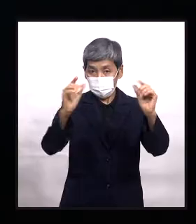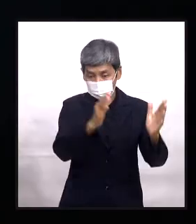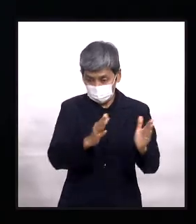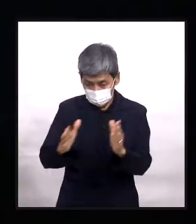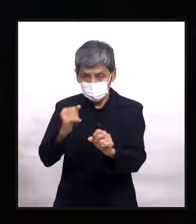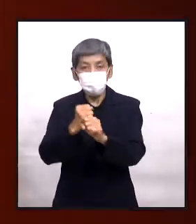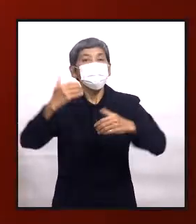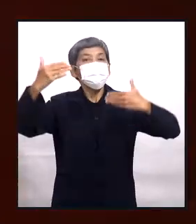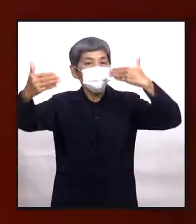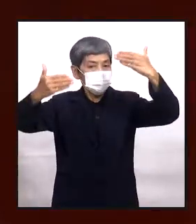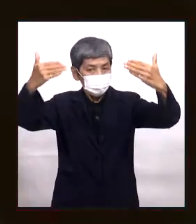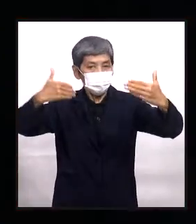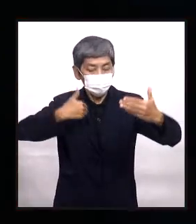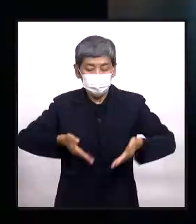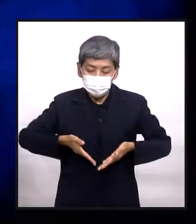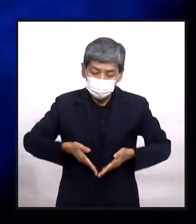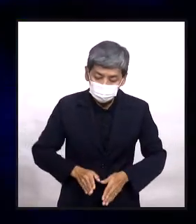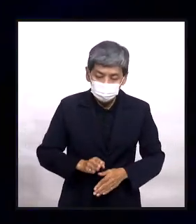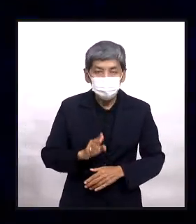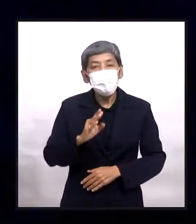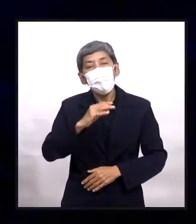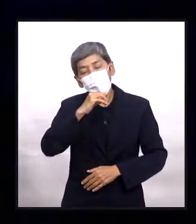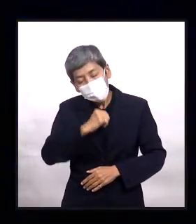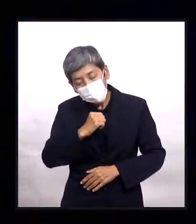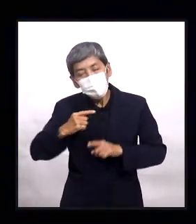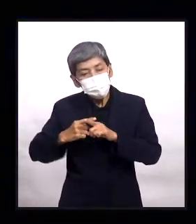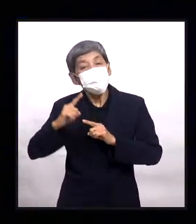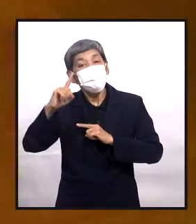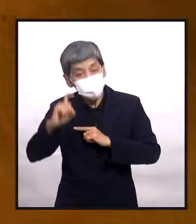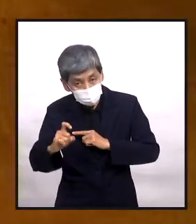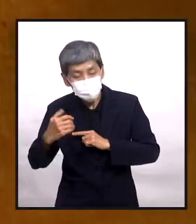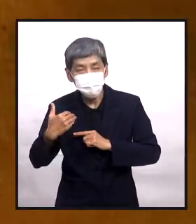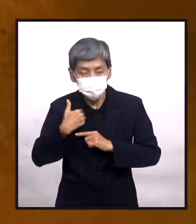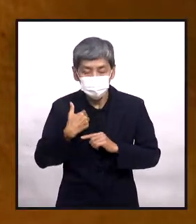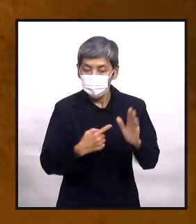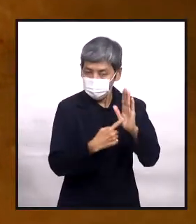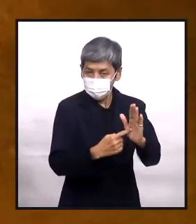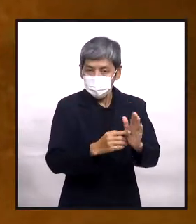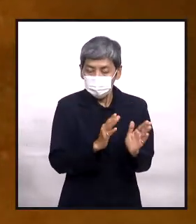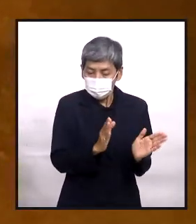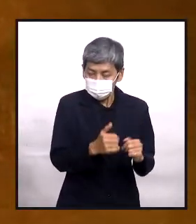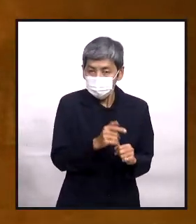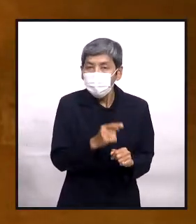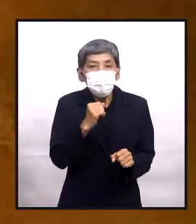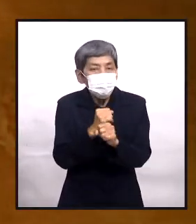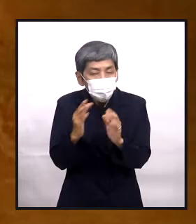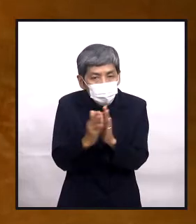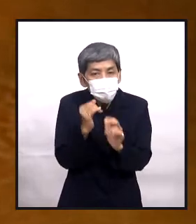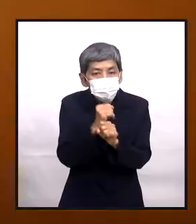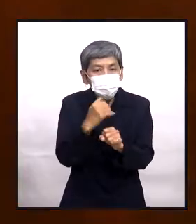ศกาล มีเทศกาล เกิดแก่เจ็บตาย มีมดลูกจำลองมีชุดแก่จำลองซึ่งทางอพวชก็ส่งม